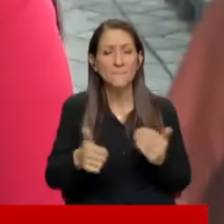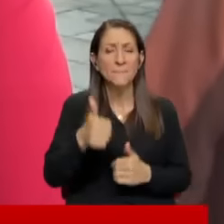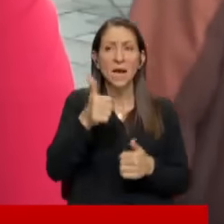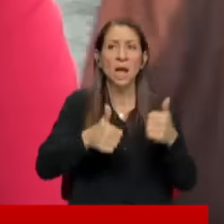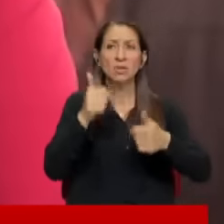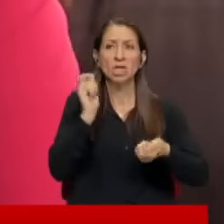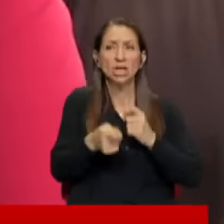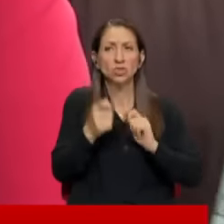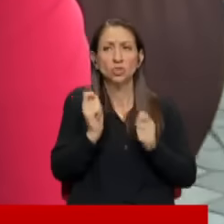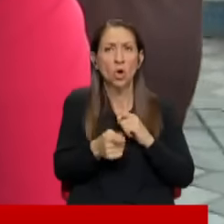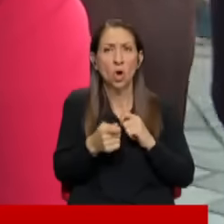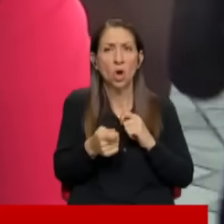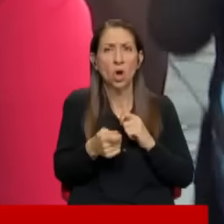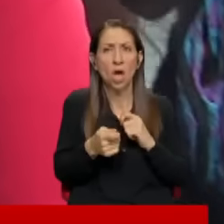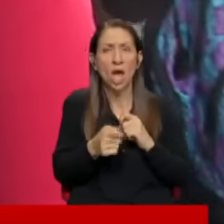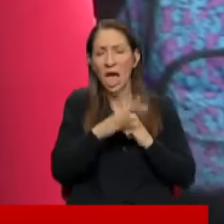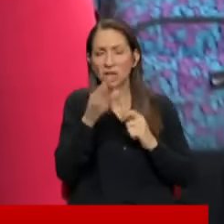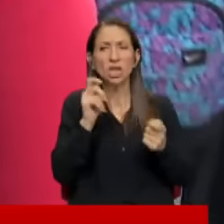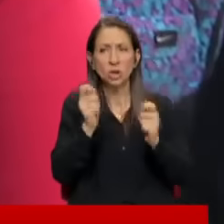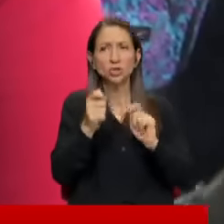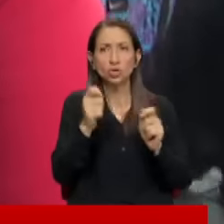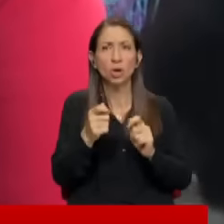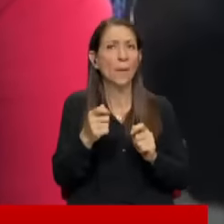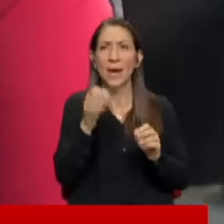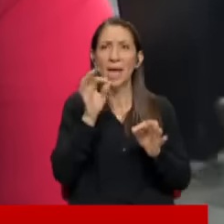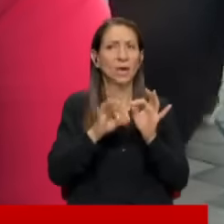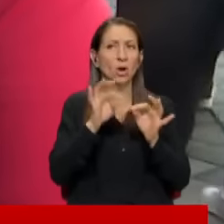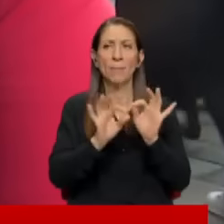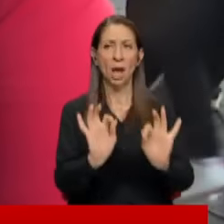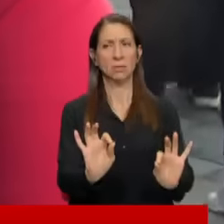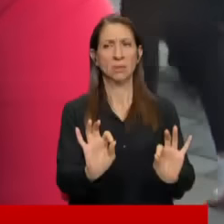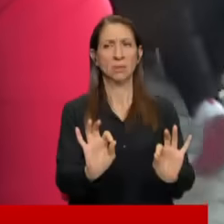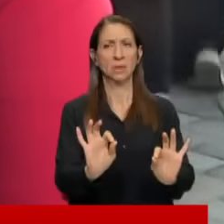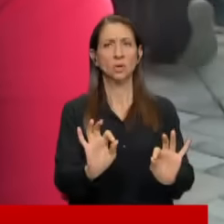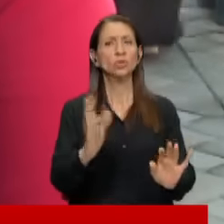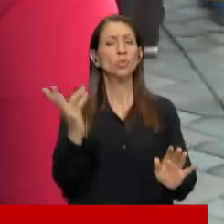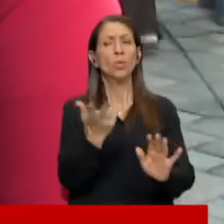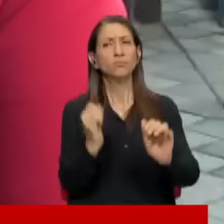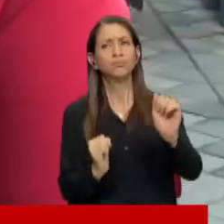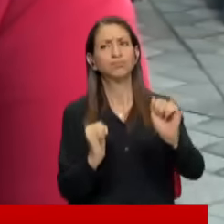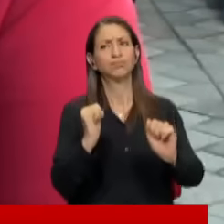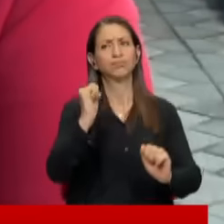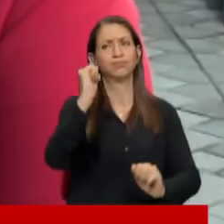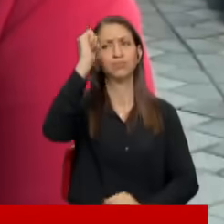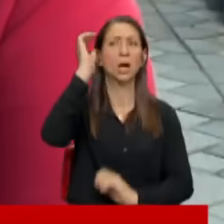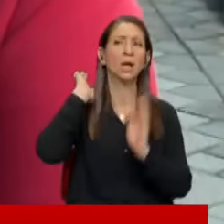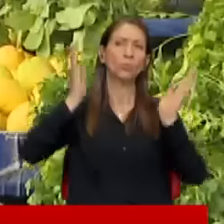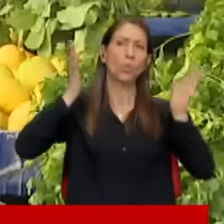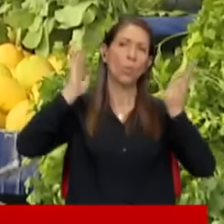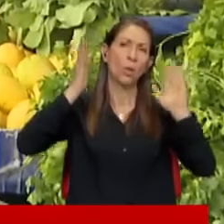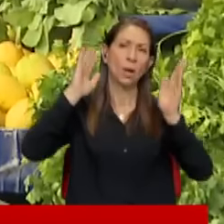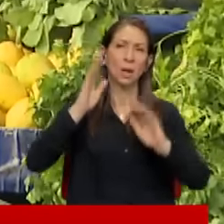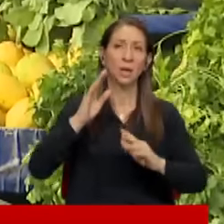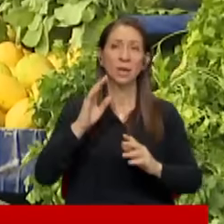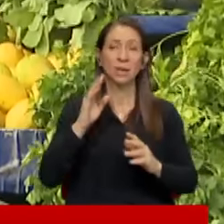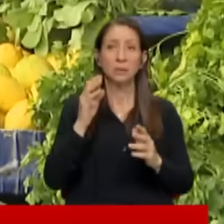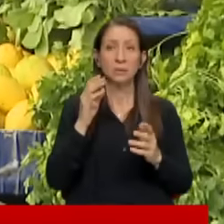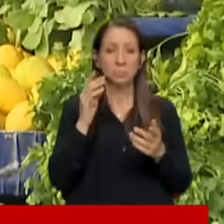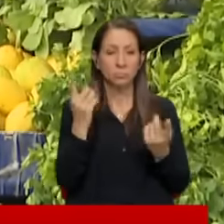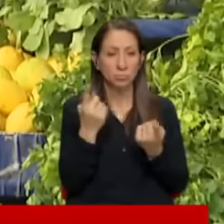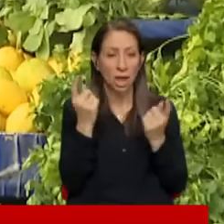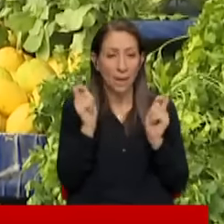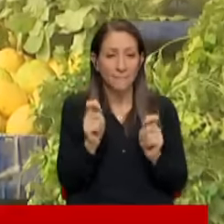bakanlar değişiyor. Her şey değişiyor ama ekonomi hiç değişmiyor. Son sürat gidiyor. Hızlanmış bir vaziyette. Demeli olmuyor ki,